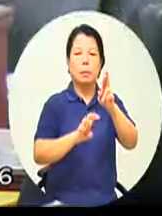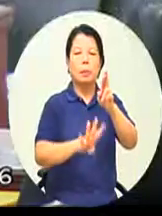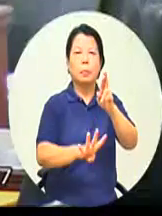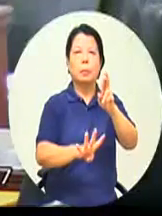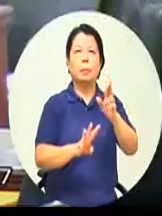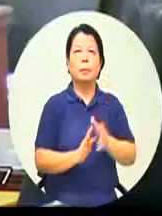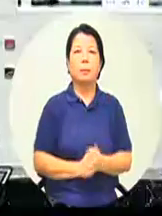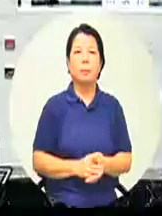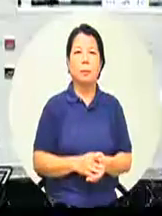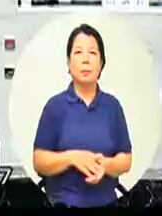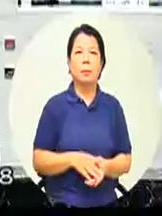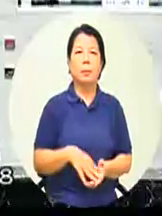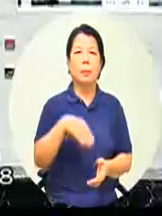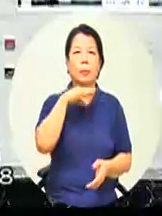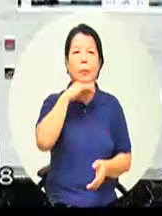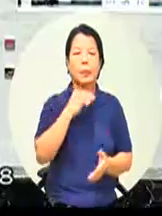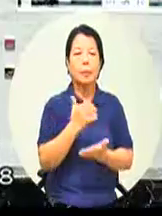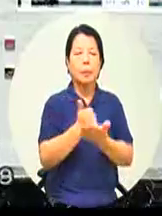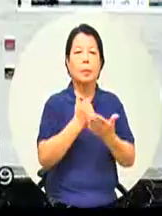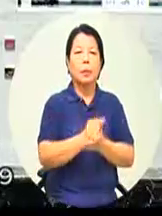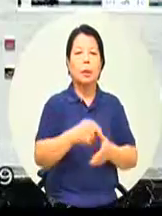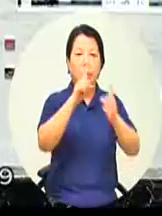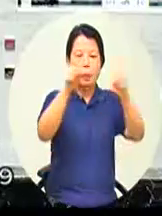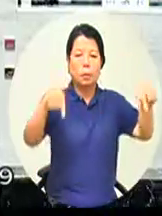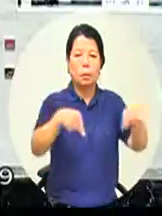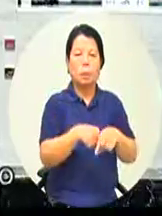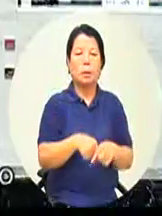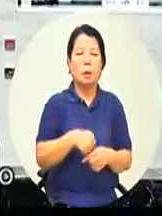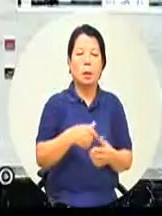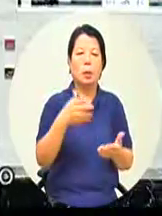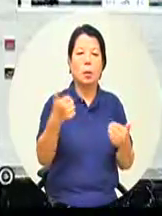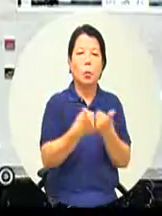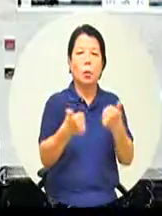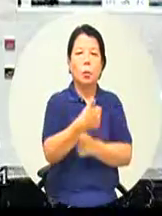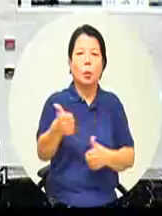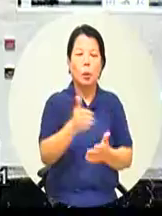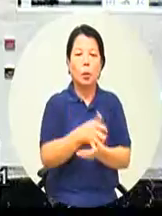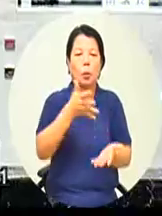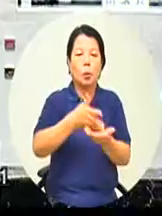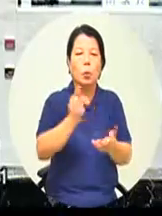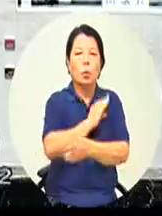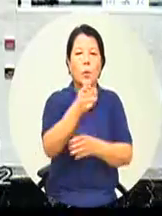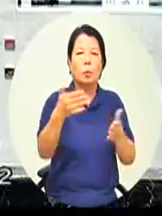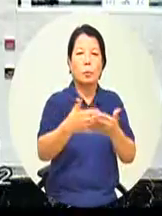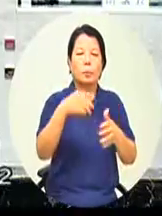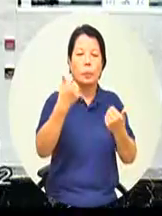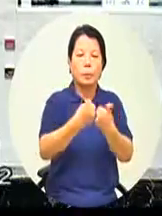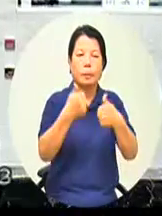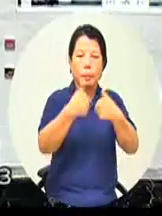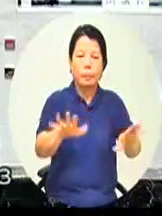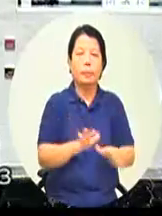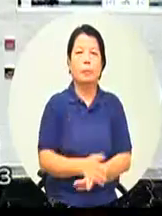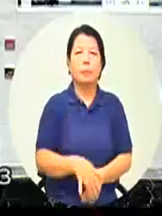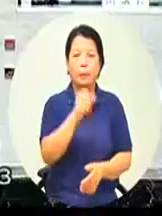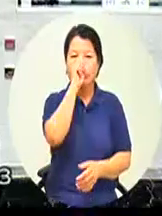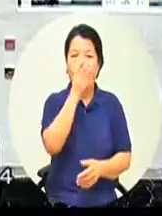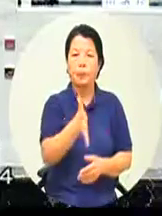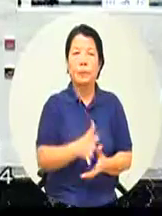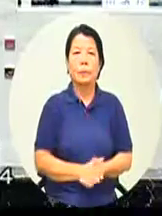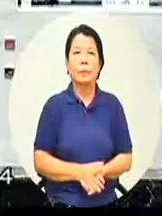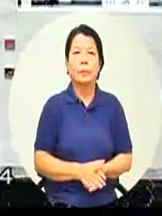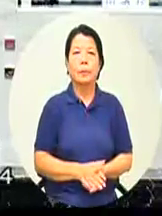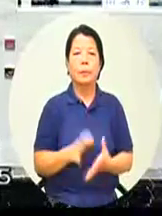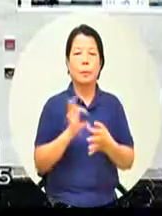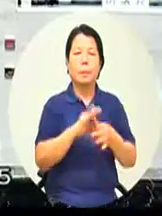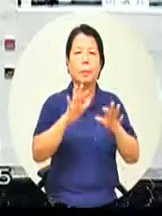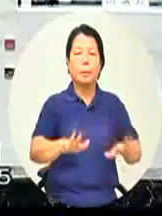12:24，我们等一下请我们张汉中议员质询完毕以后再行散会，好不好？好，那我因为